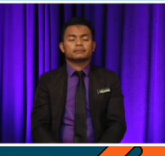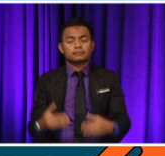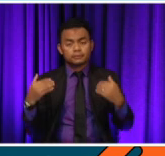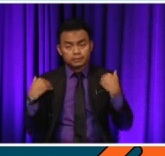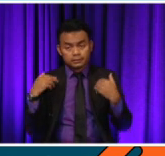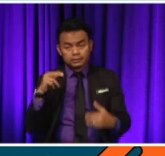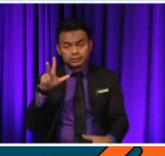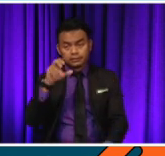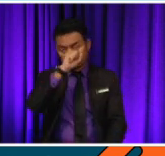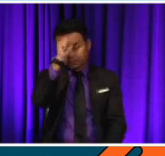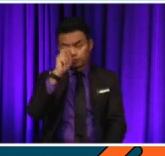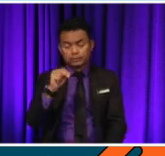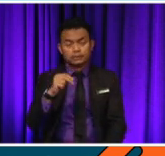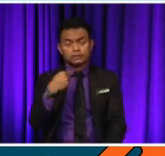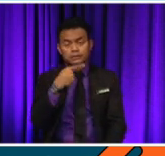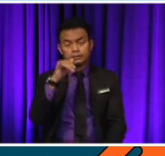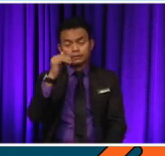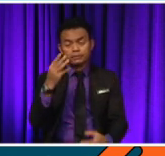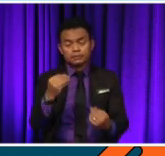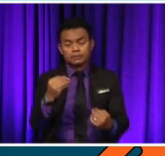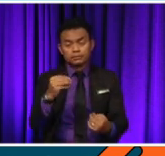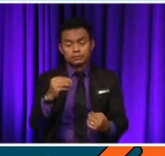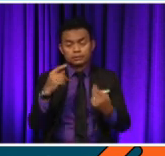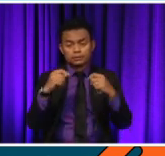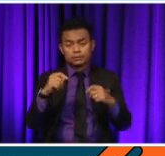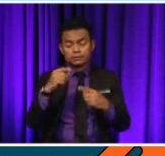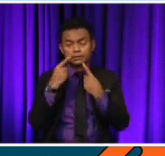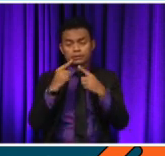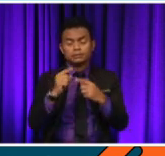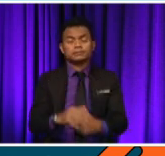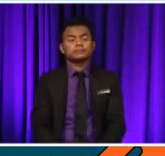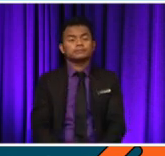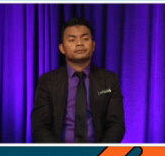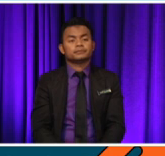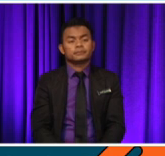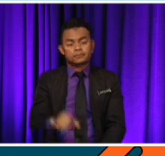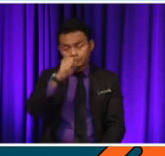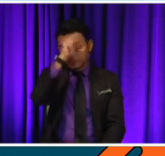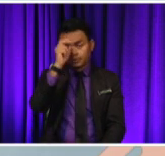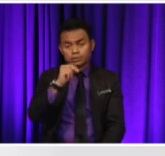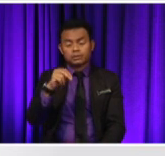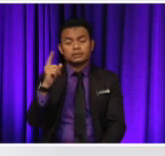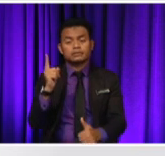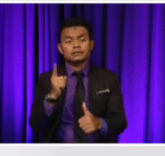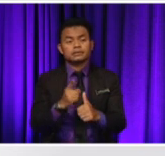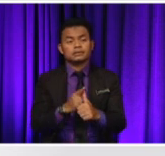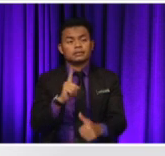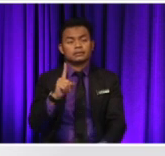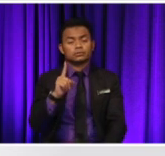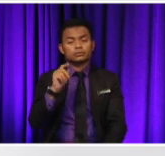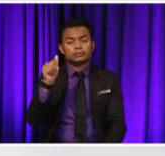dan Coba jawab Oke soalan 1 e studio siapa